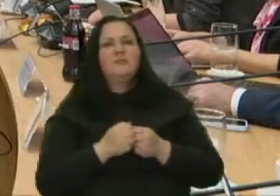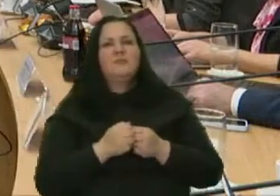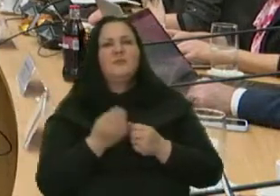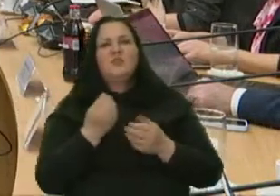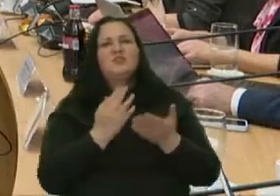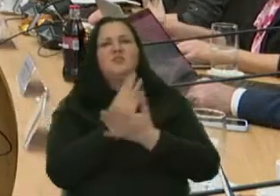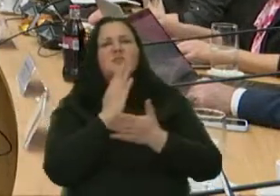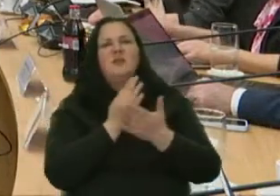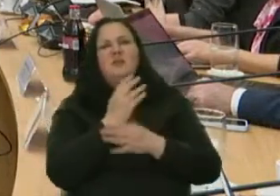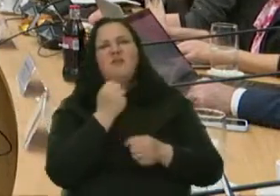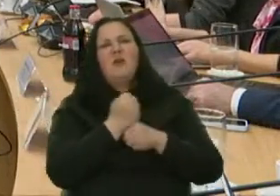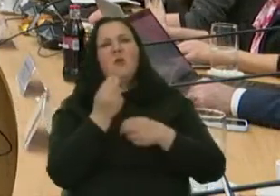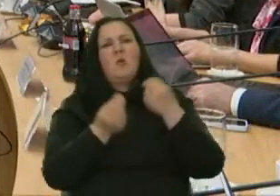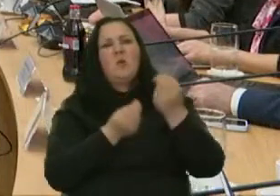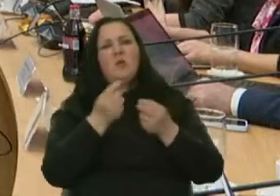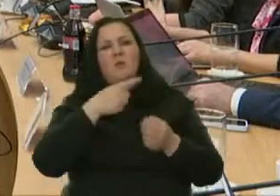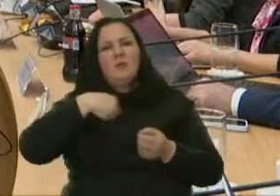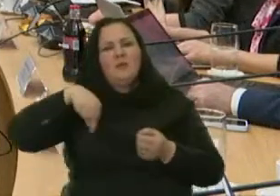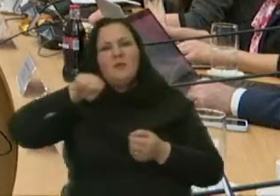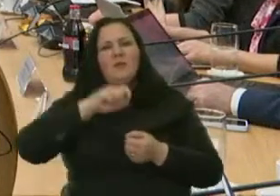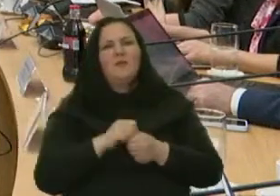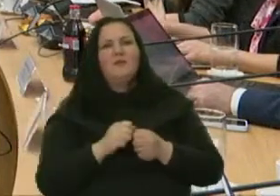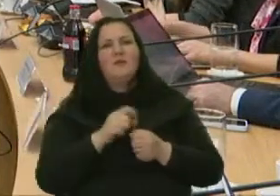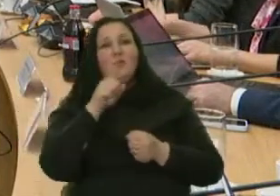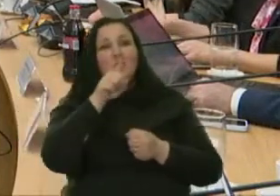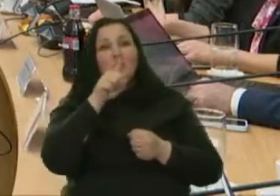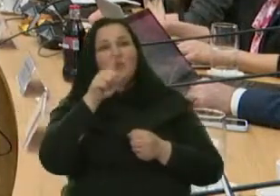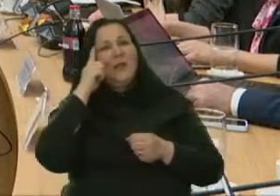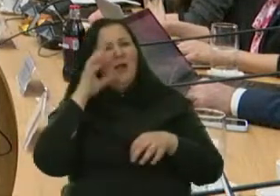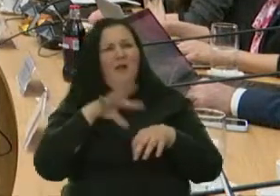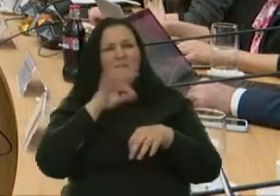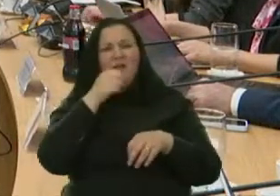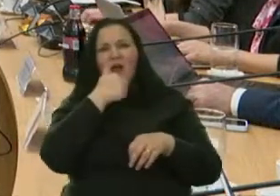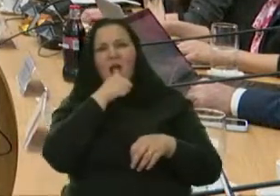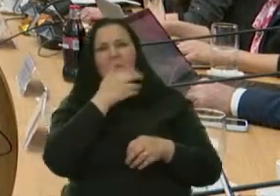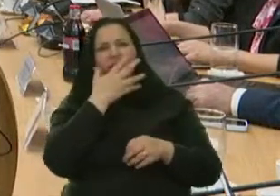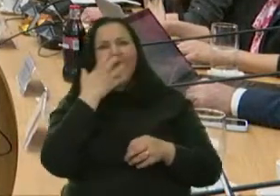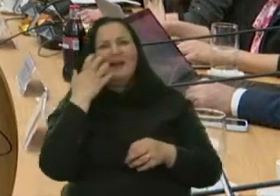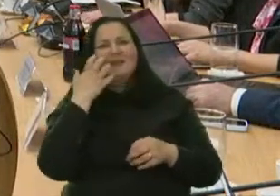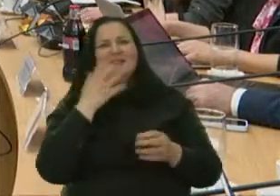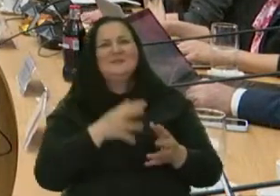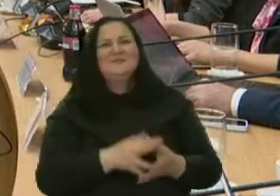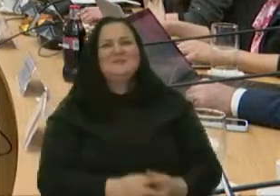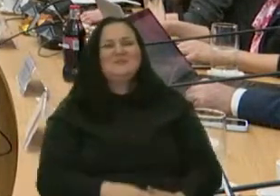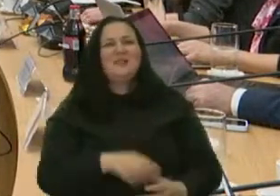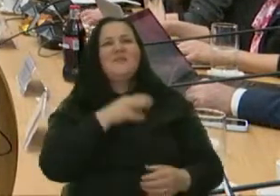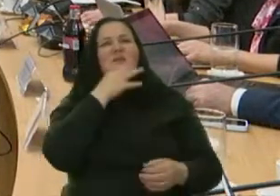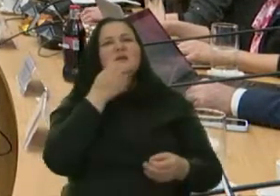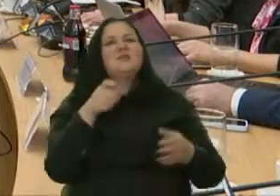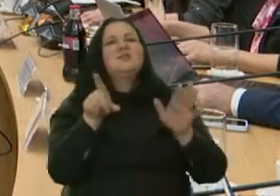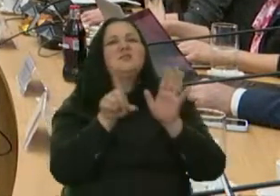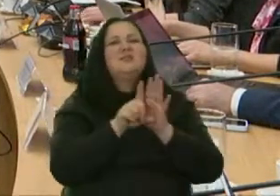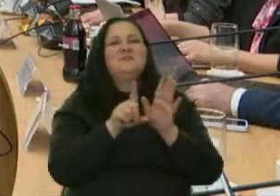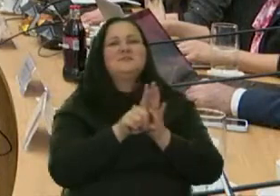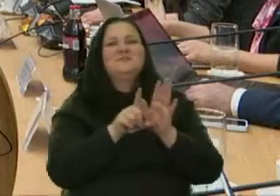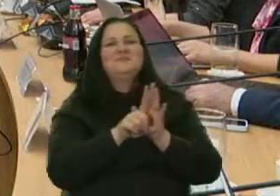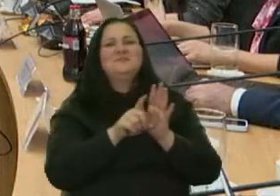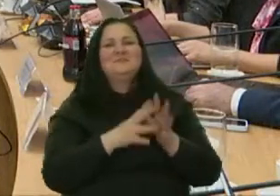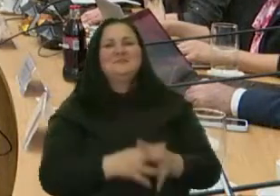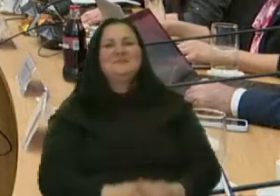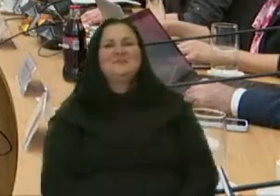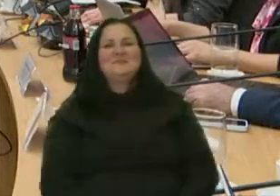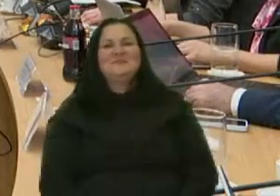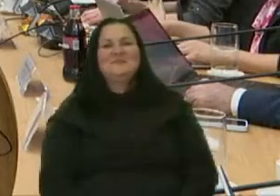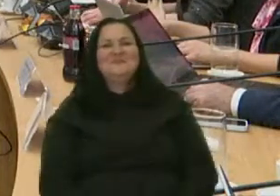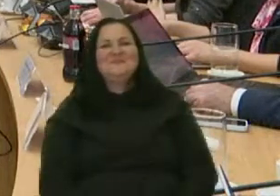mișto doamna consili dumneavoastră ați inventat apa caldă spus ce spune legea cu privire la pregătirea de specialitate tot timpul ne